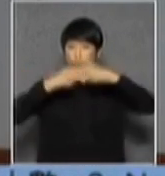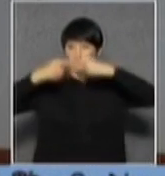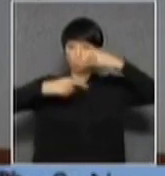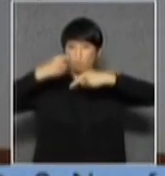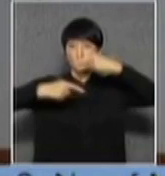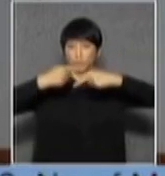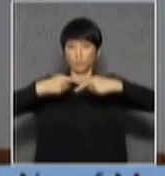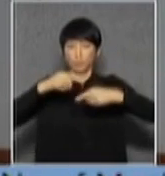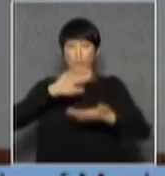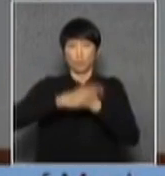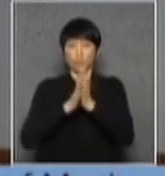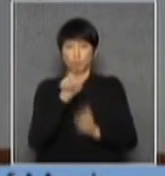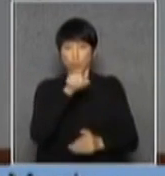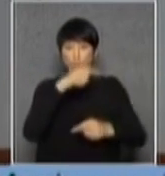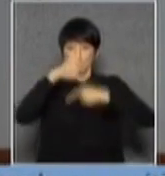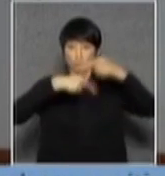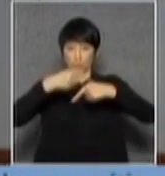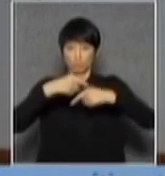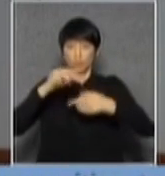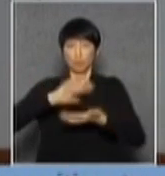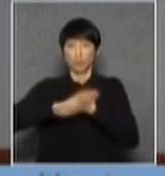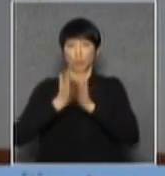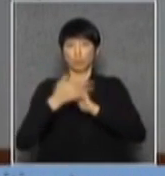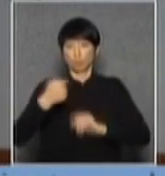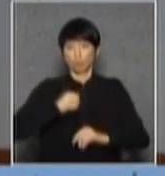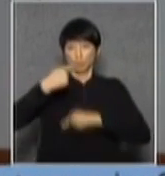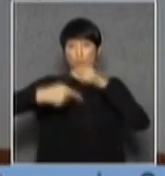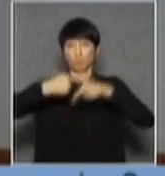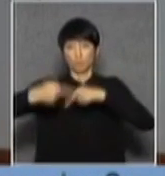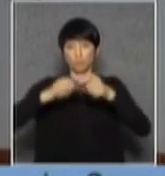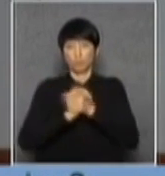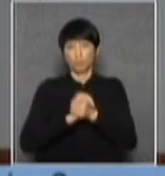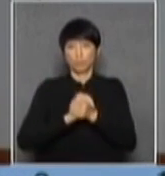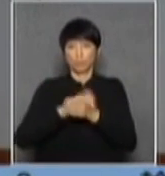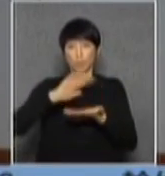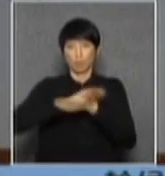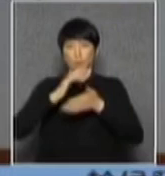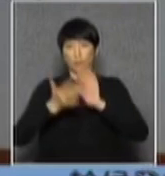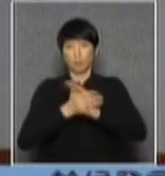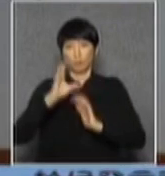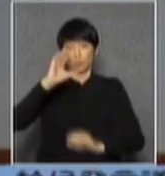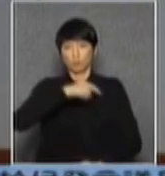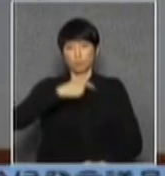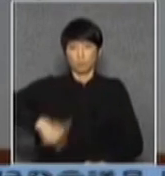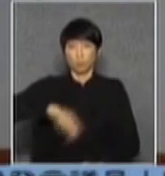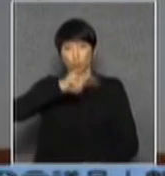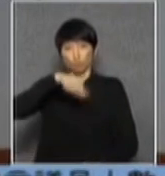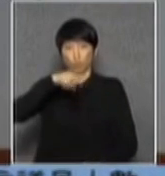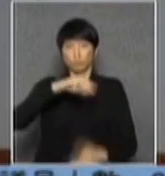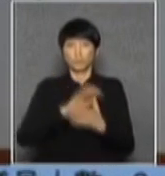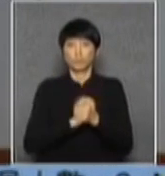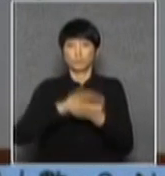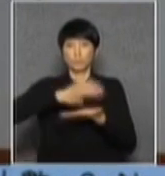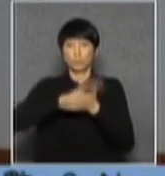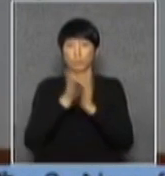談，揾我談，揾陳婉嫻談，揾所有贊